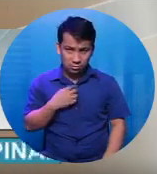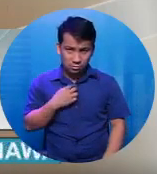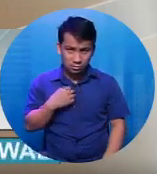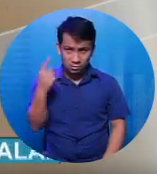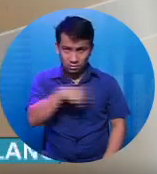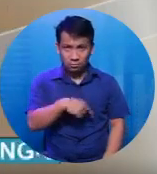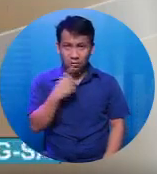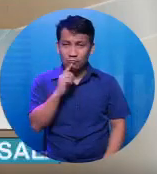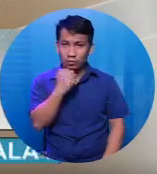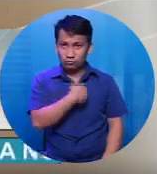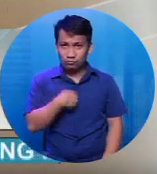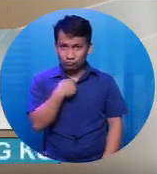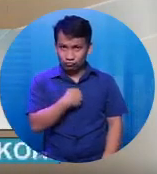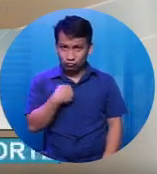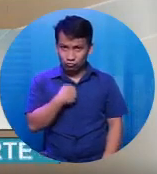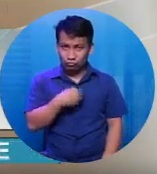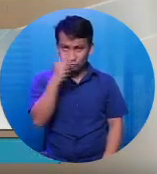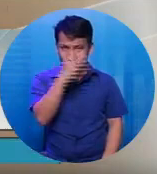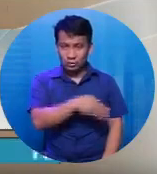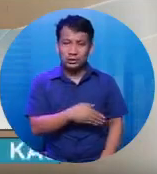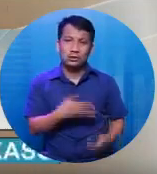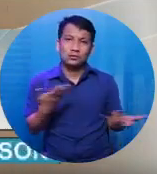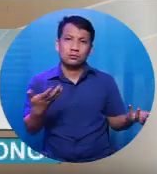doon sa mga bintang mo sa kanya na siya yung babae.